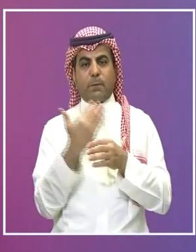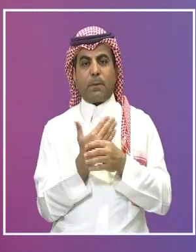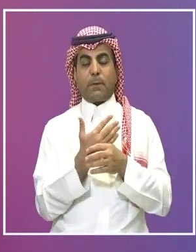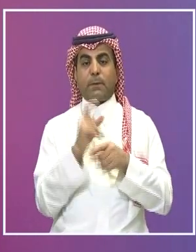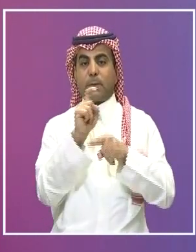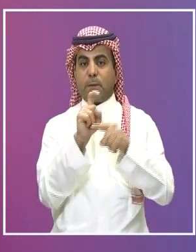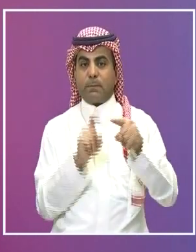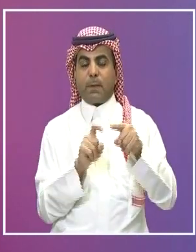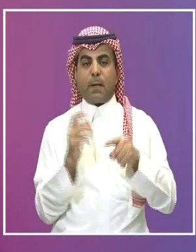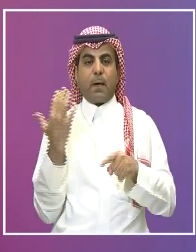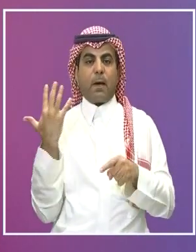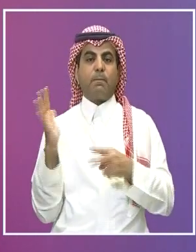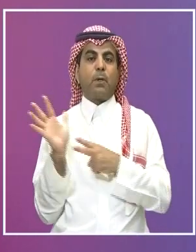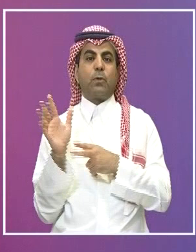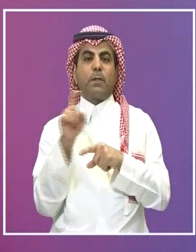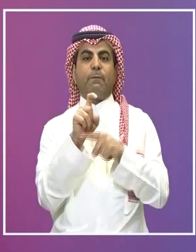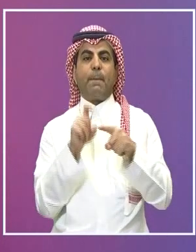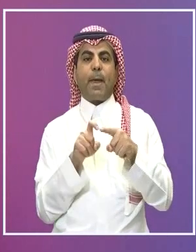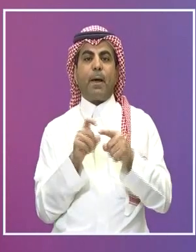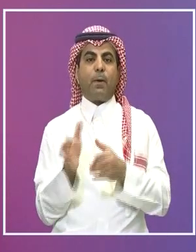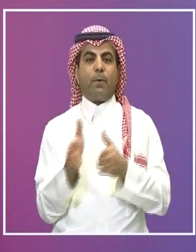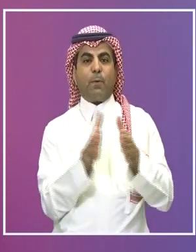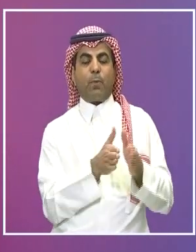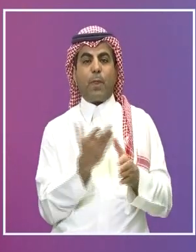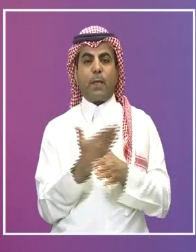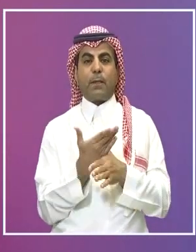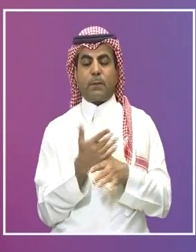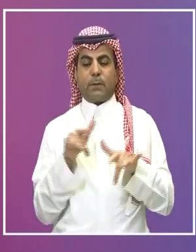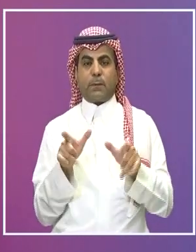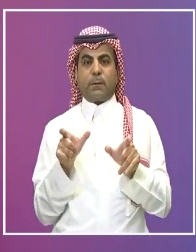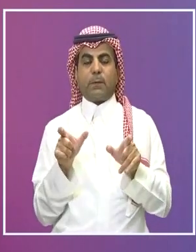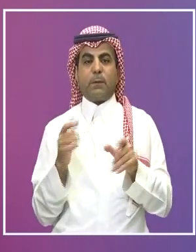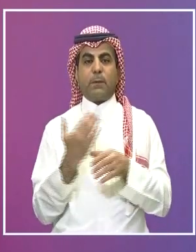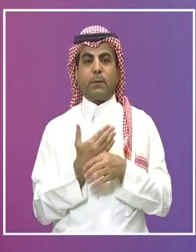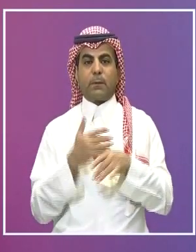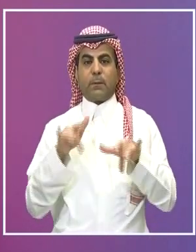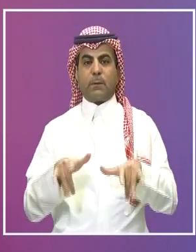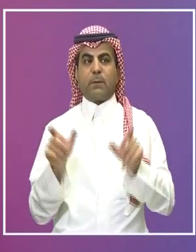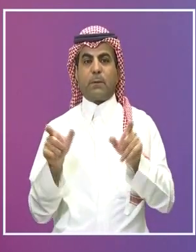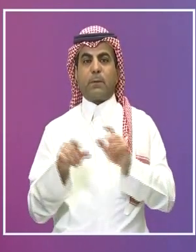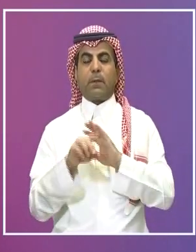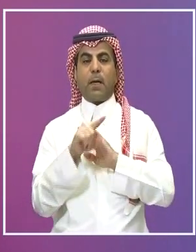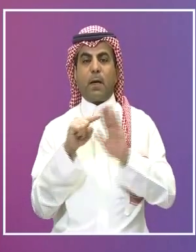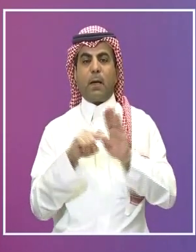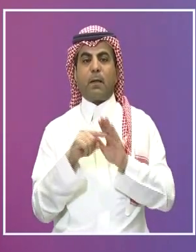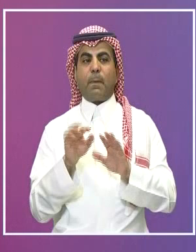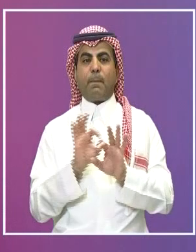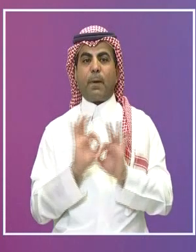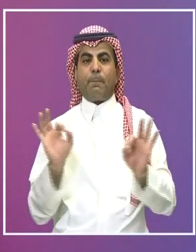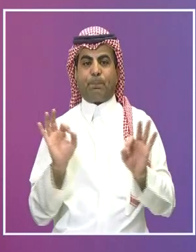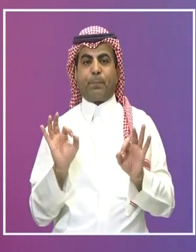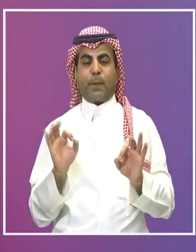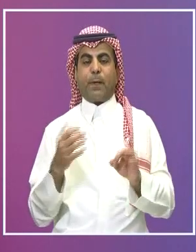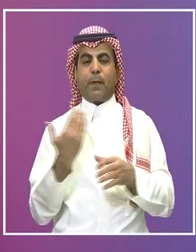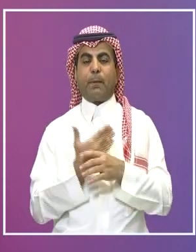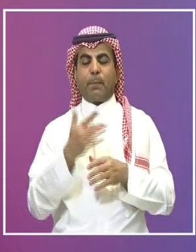النسبة 25%. فيما يخص الإجراءات الاحترازية والتدابير الوقائية وحول ما يستجد في ذلك، يكمن دور الجهات الحكومية